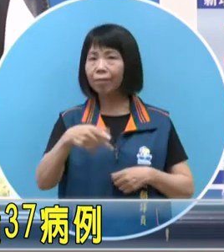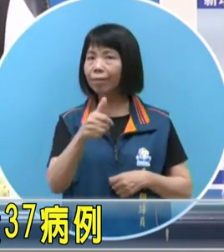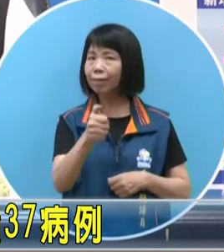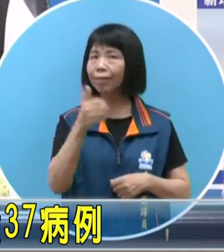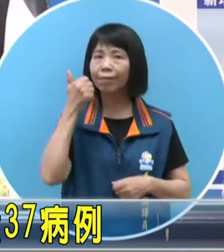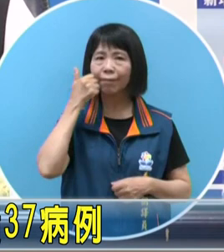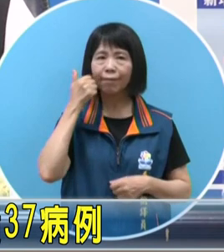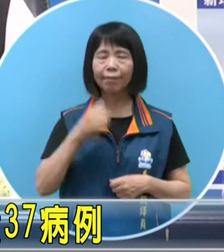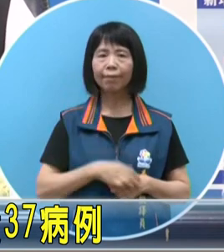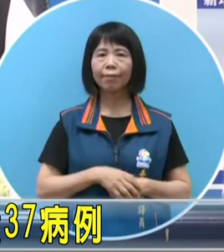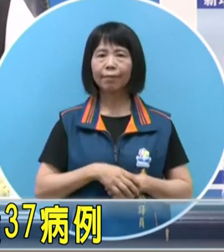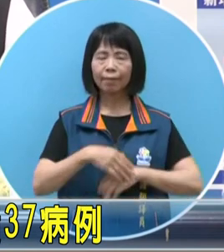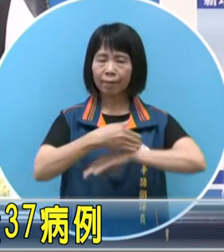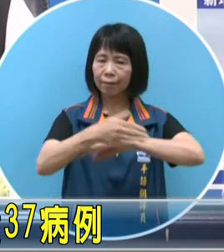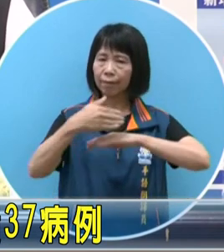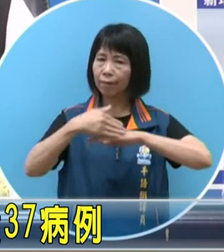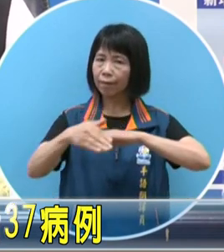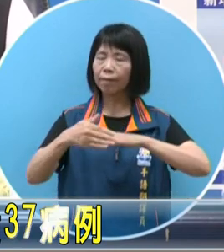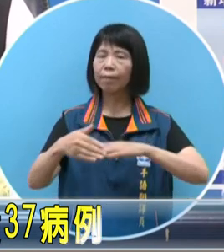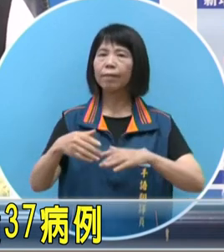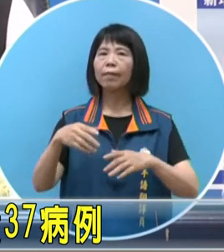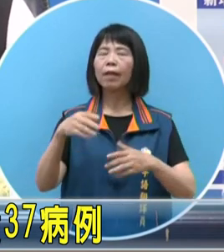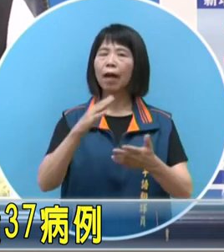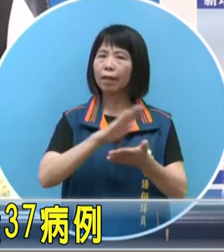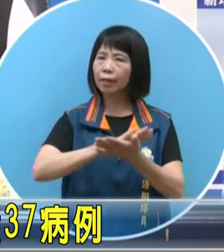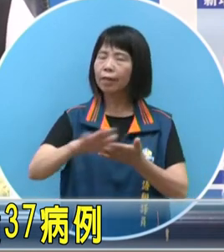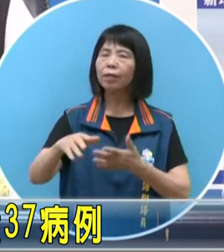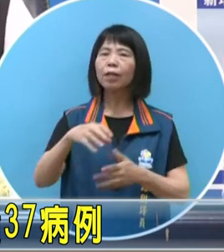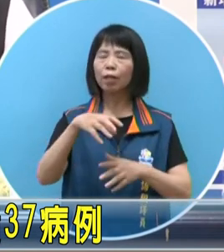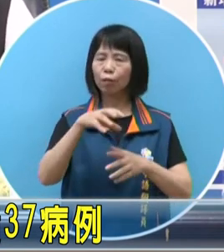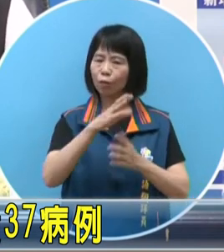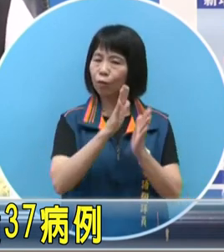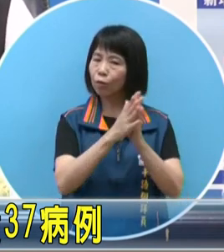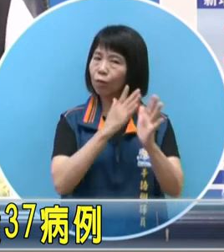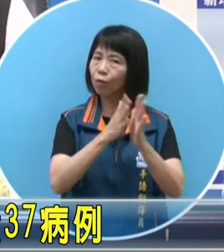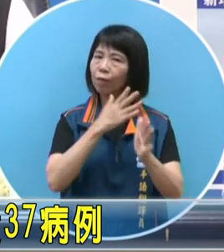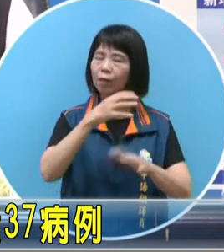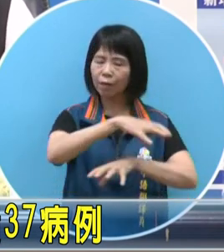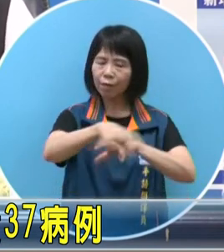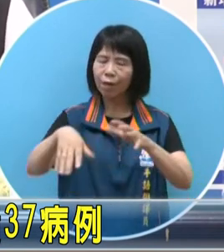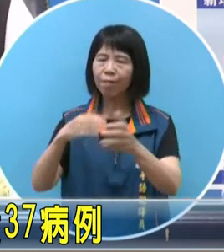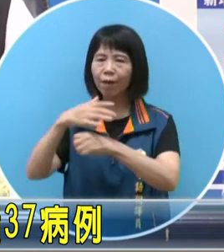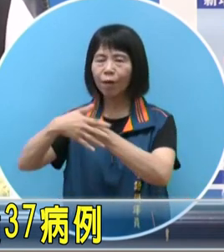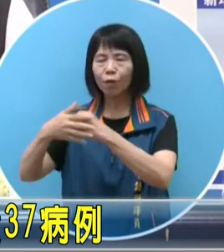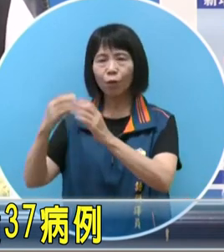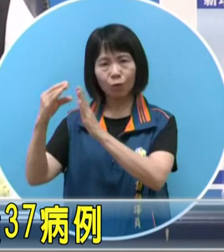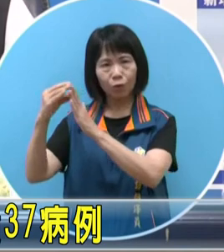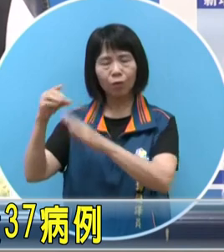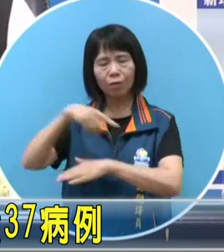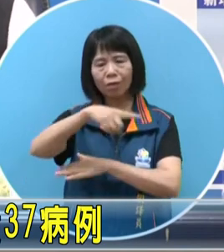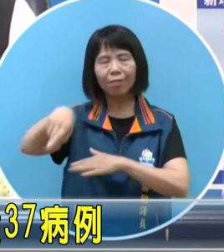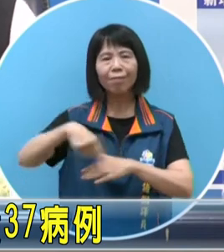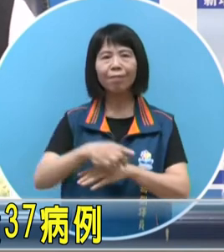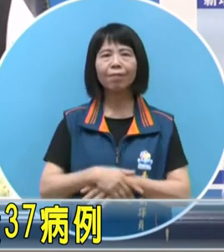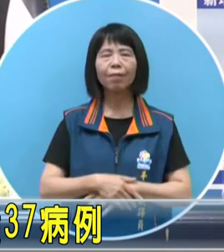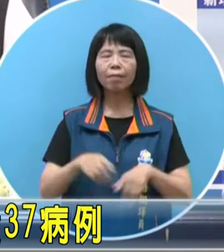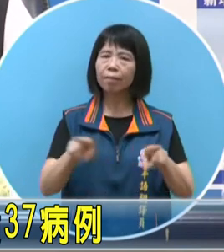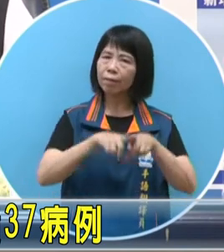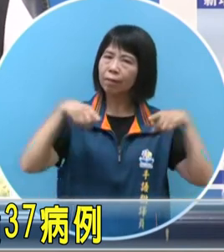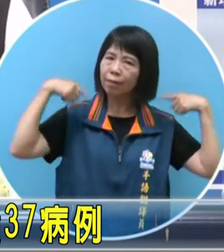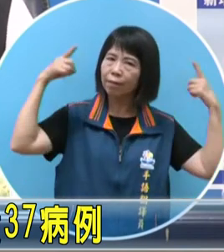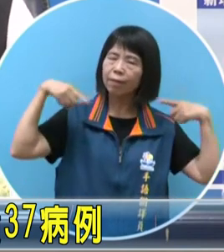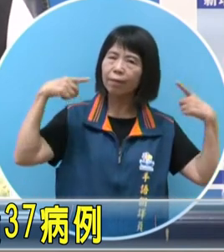谢13乡镇的清洁队，还有环保局的这个我们防疫清洁大队，无论是平